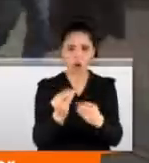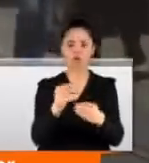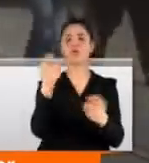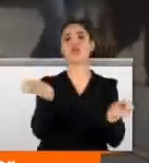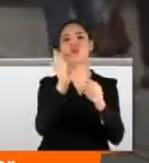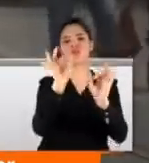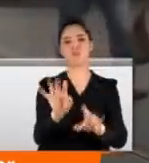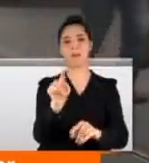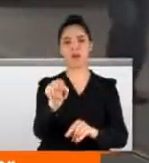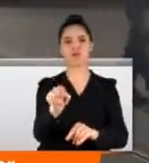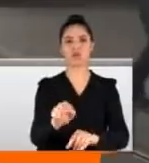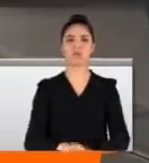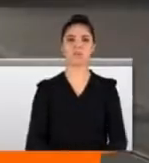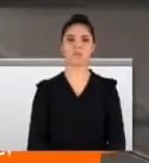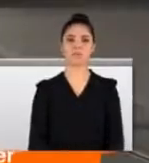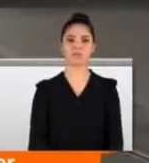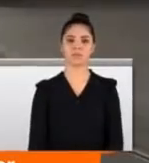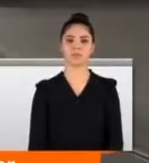aldı.